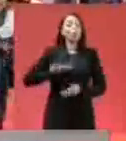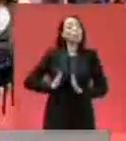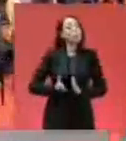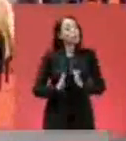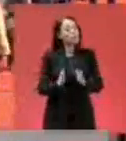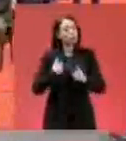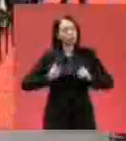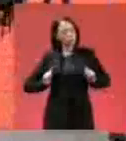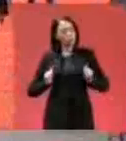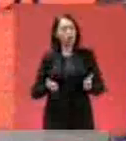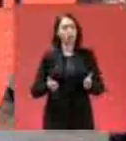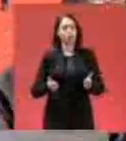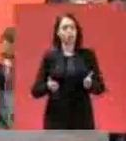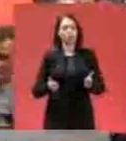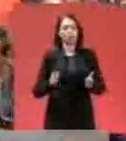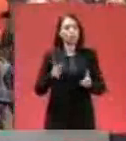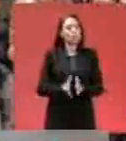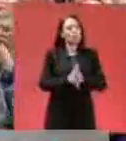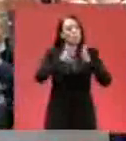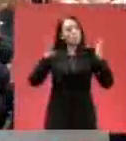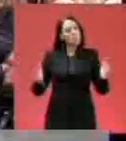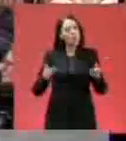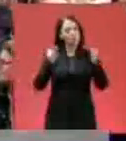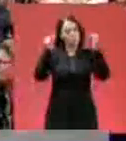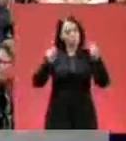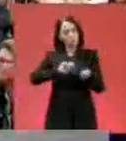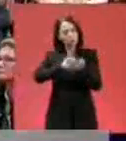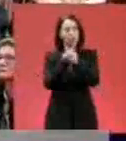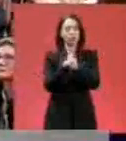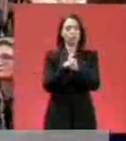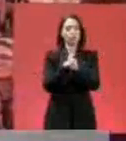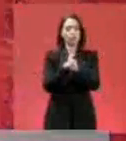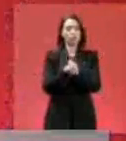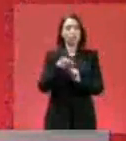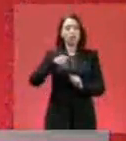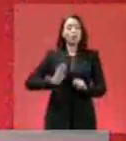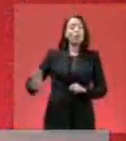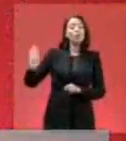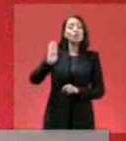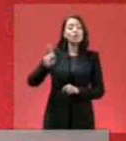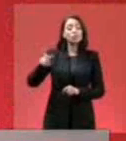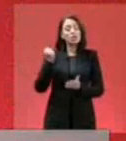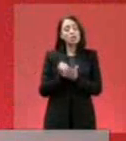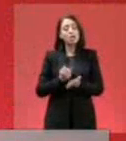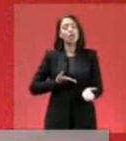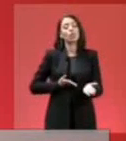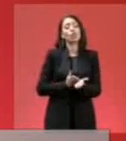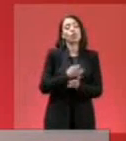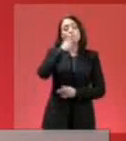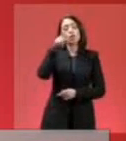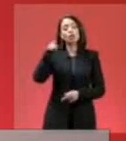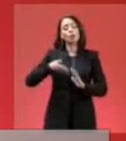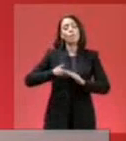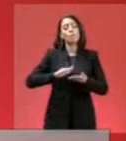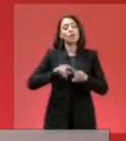Προχωρήσαμε με θάρρος σε μια μεγάλη μεταρρύθμιση για τη βιωσιμότητα και τη δικαιοσύνη του ασφαλιστικού συστήματος,